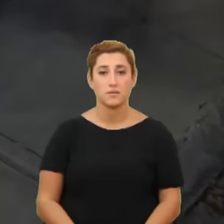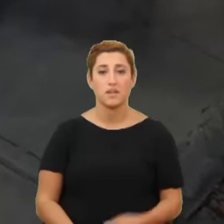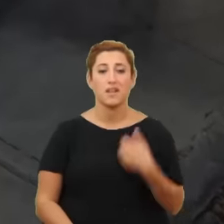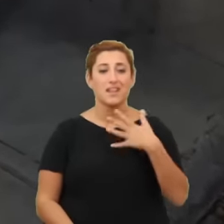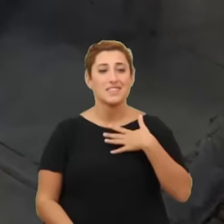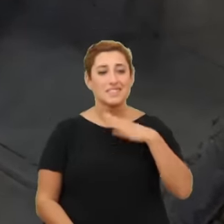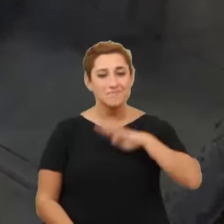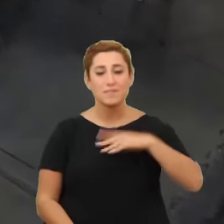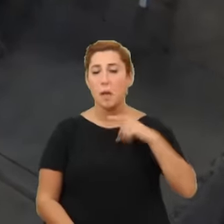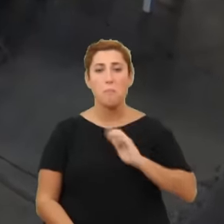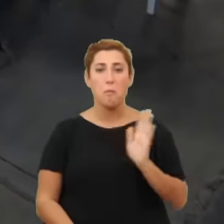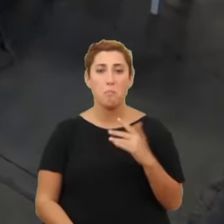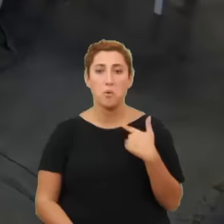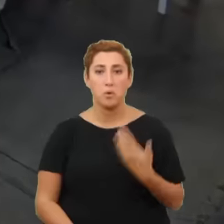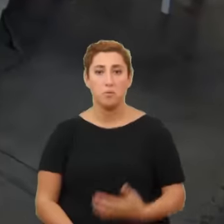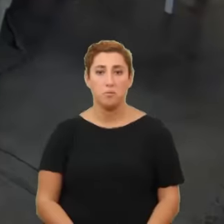Hazmedemiyorum.